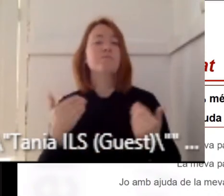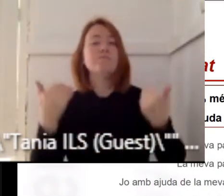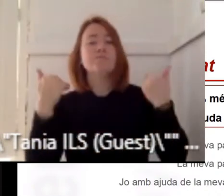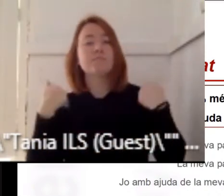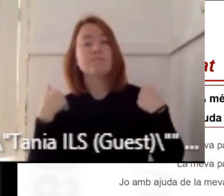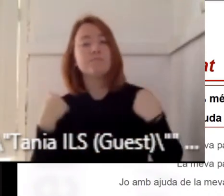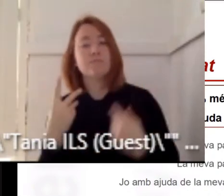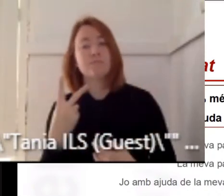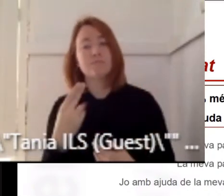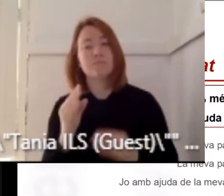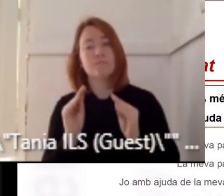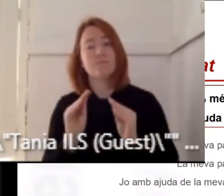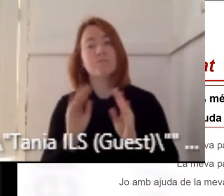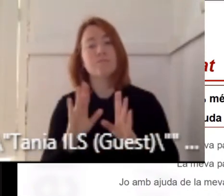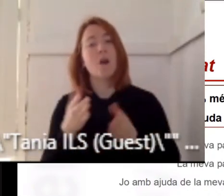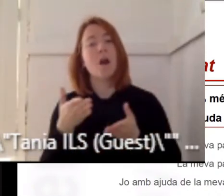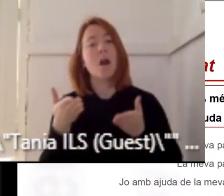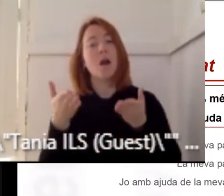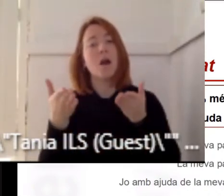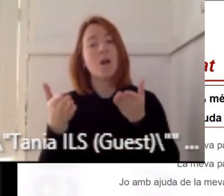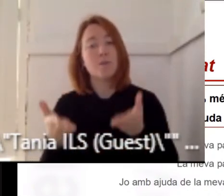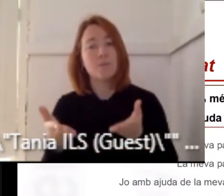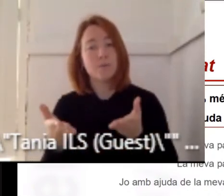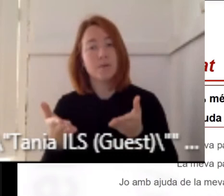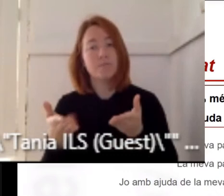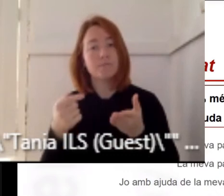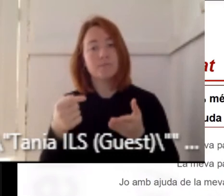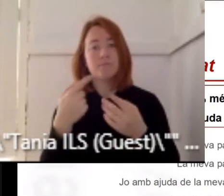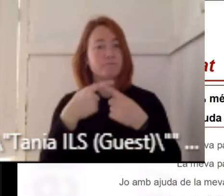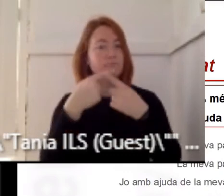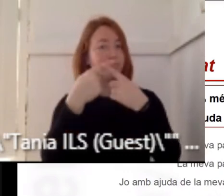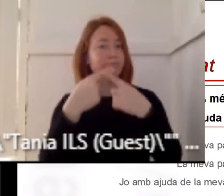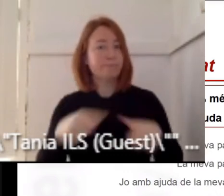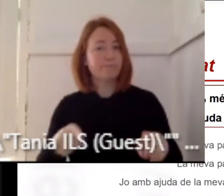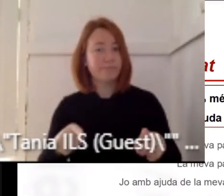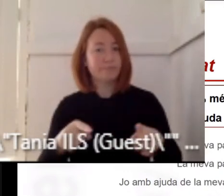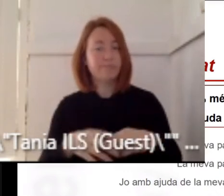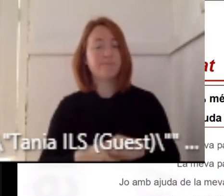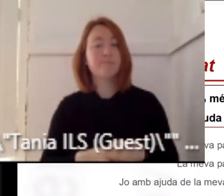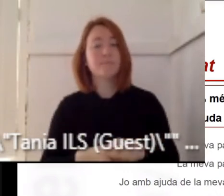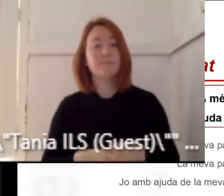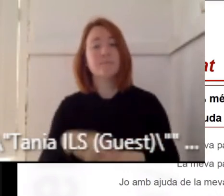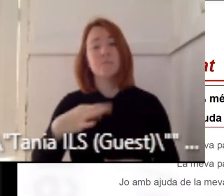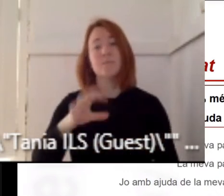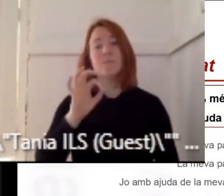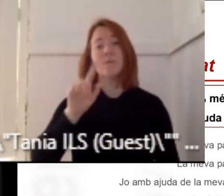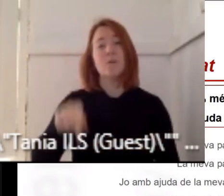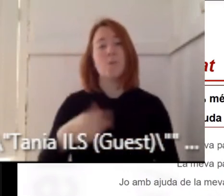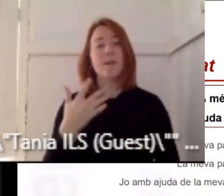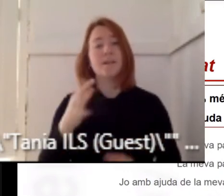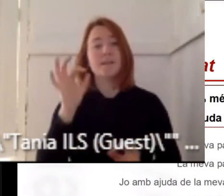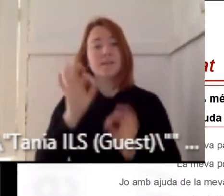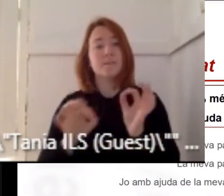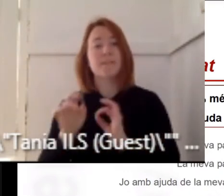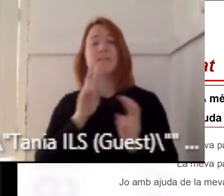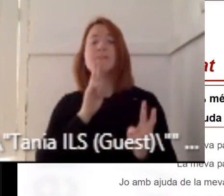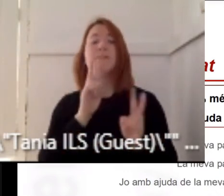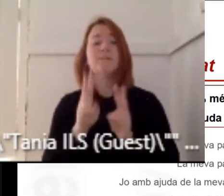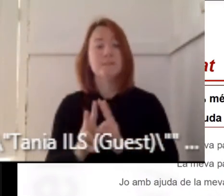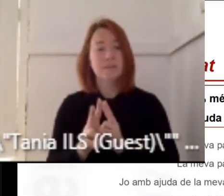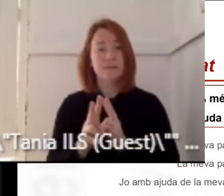parella amb ajuda seva, doncs és totalment el contrari. No? Únicament un 0,5% de les dones ho verbalitzen, enfront